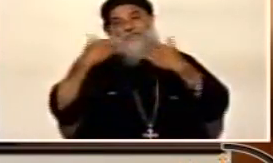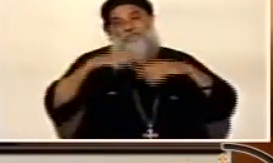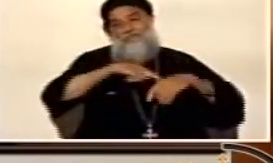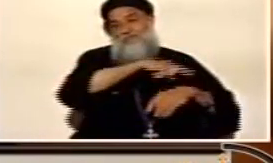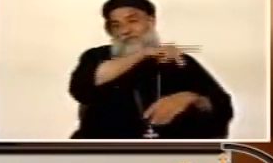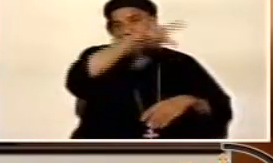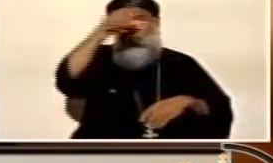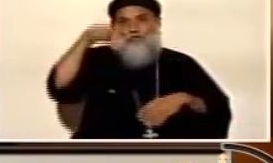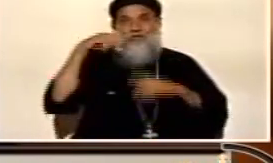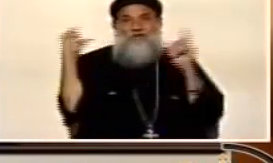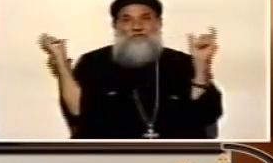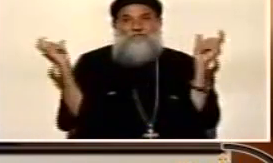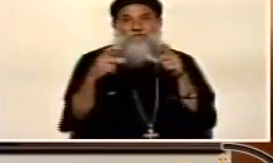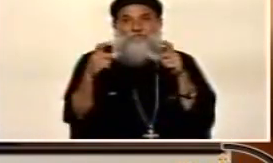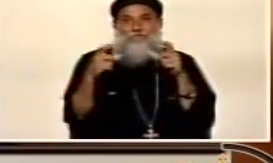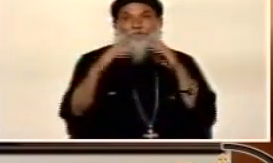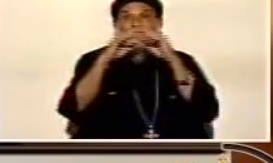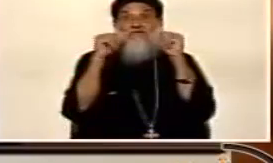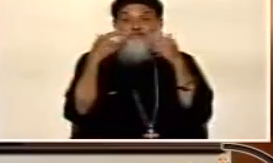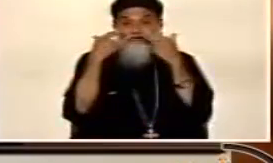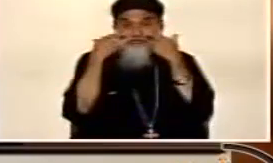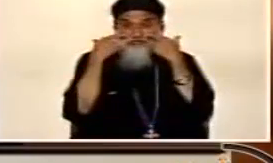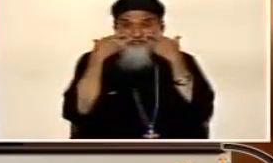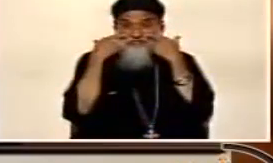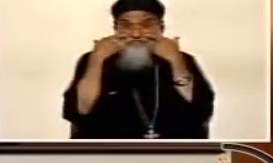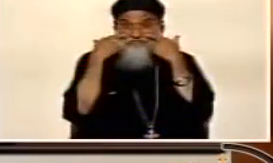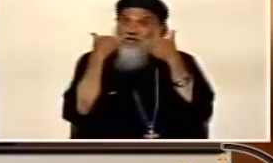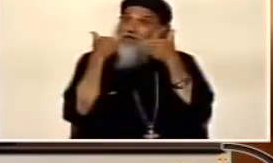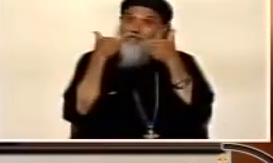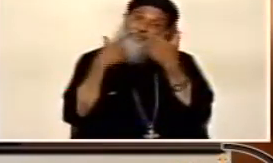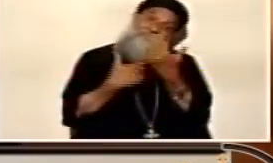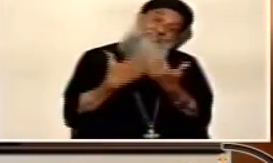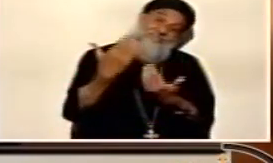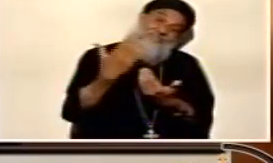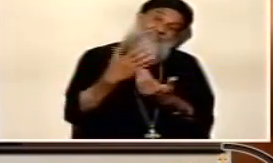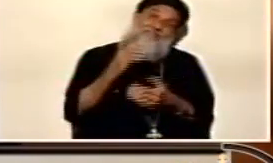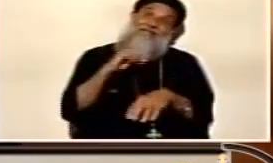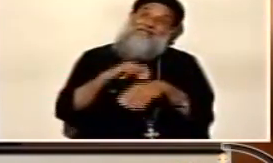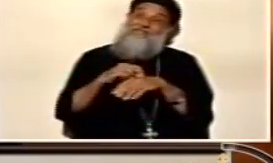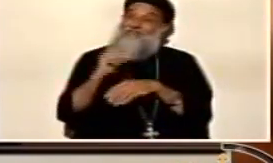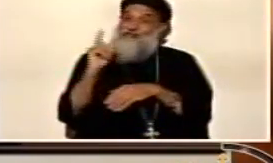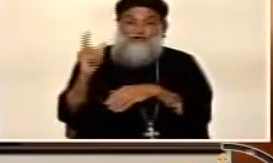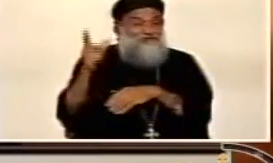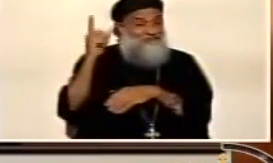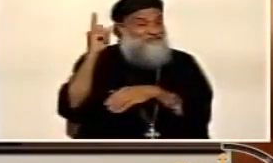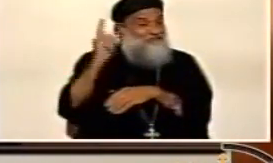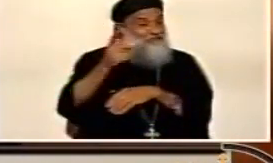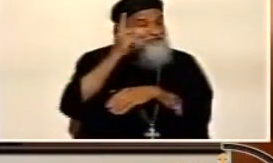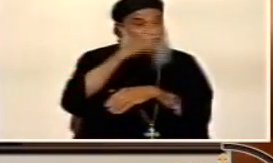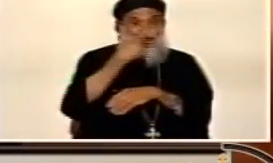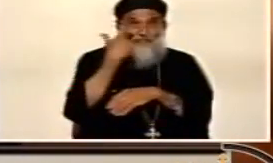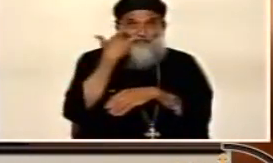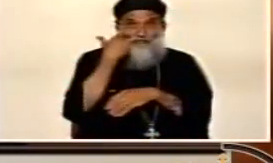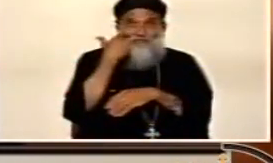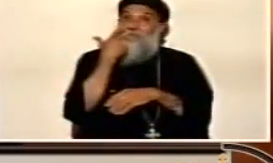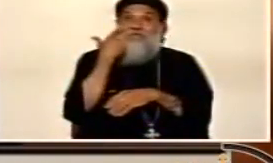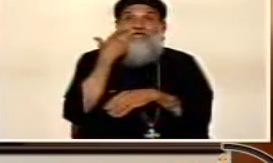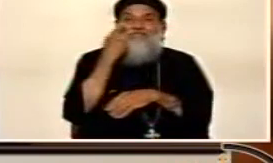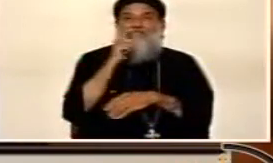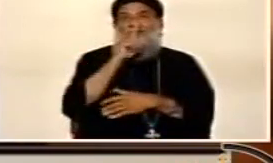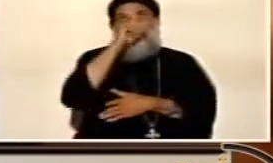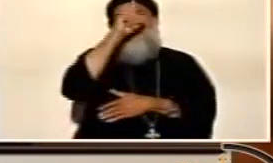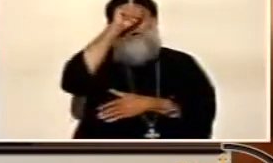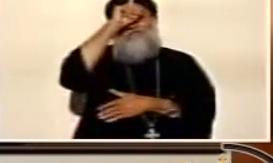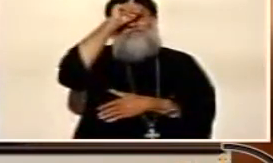المجتمع يشوفوا ربنا من خلال هؤلاء الأشخاص اللي ماشيين على الدرب